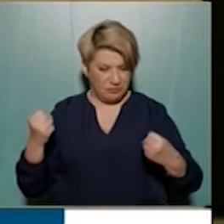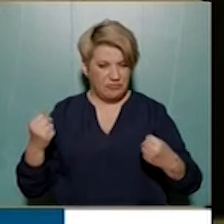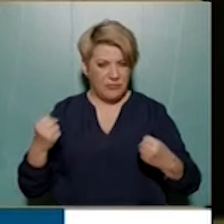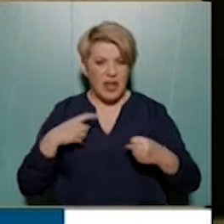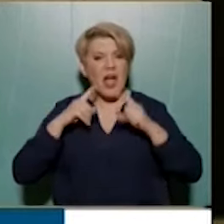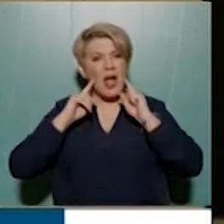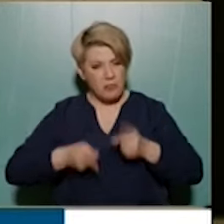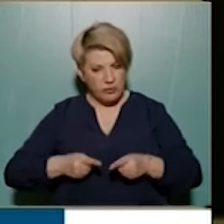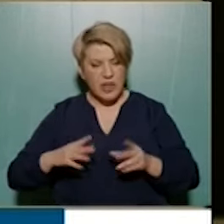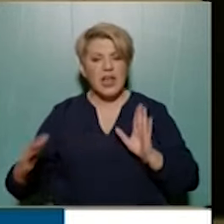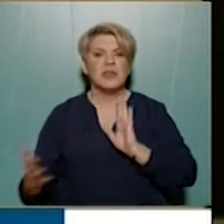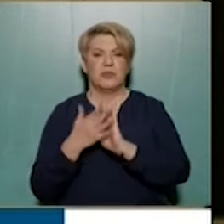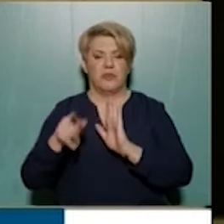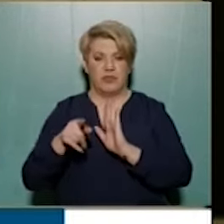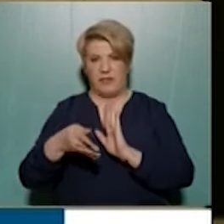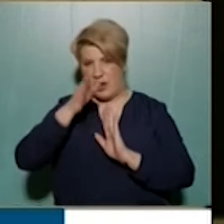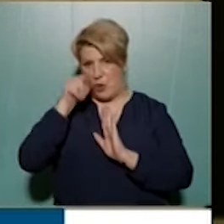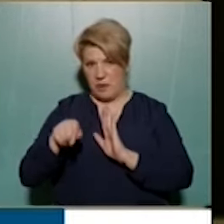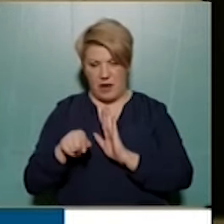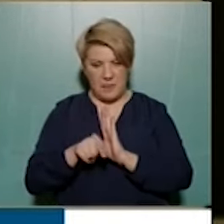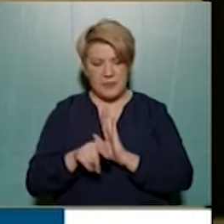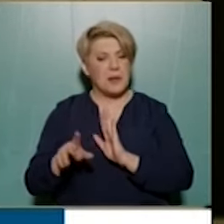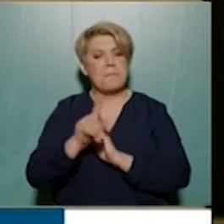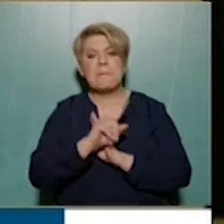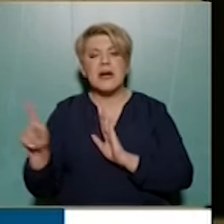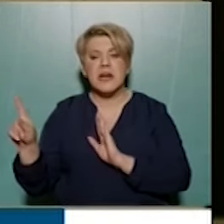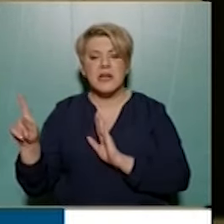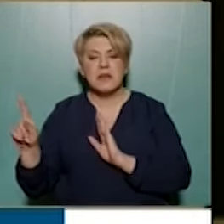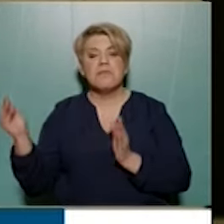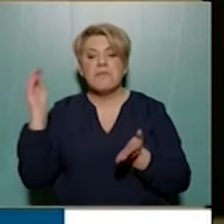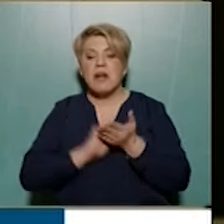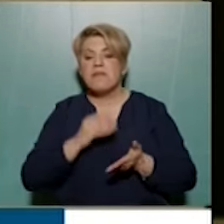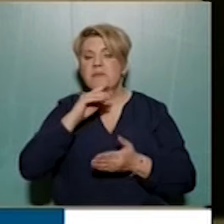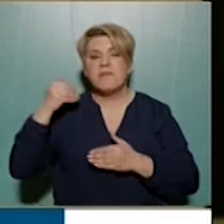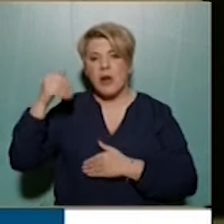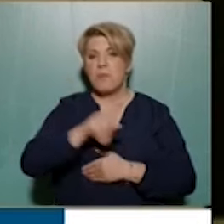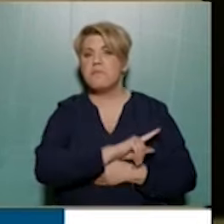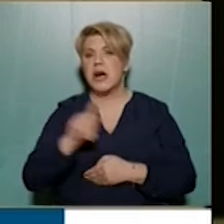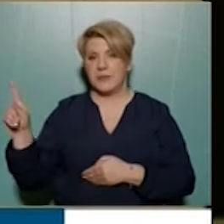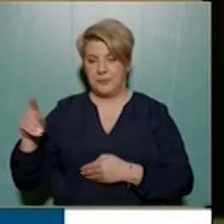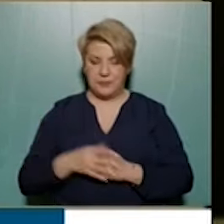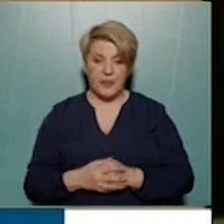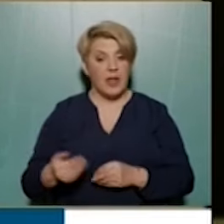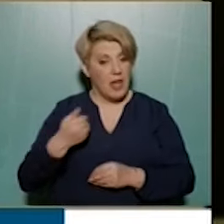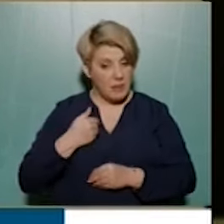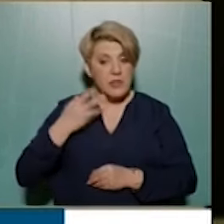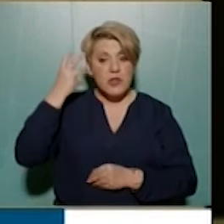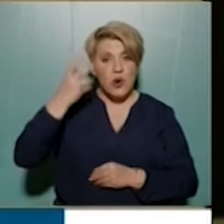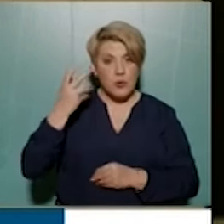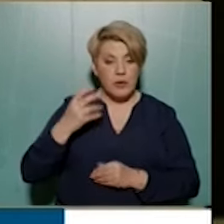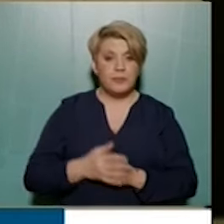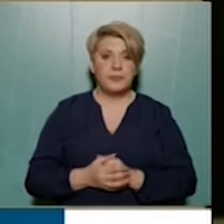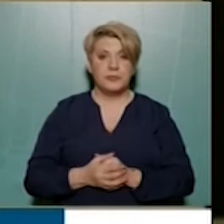με αποφασιστικότητα για να αντιμετωπιστούν τέτοια φαινόμενα και να μην ξανασυμβούν στο μέλλον. Και εμείς θεωρούμε,